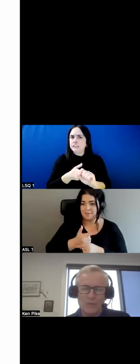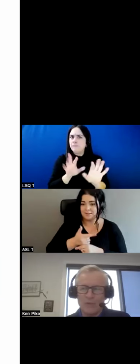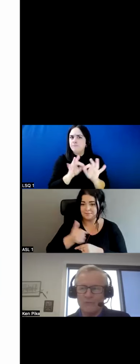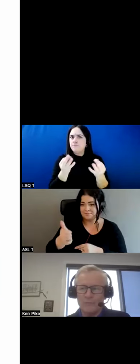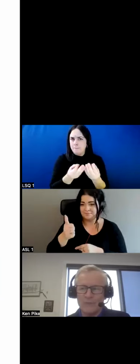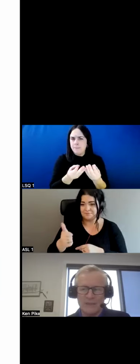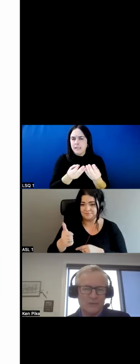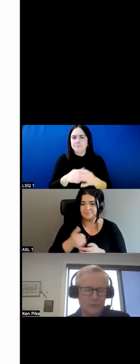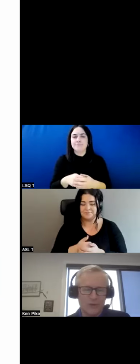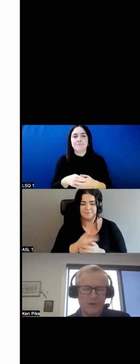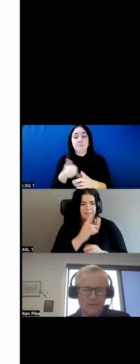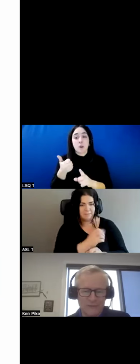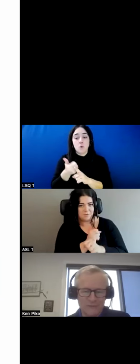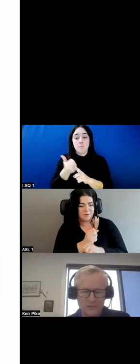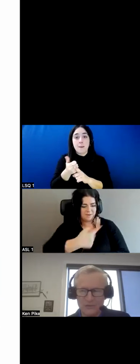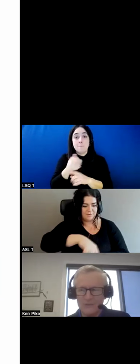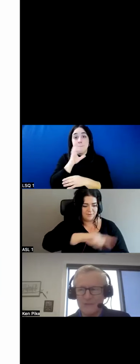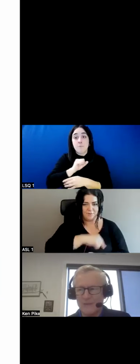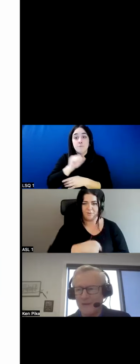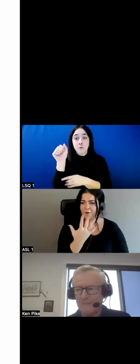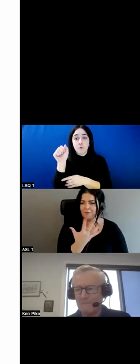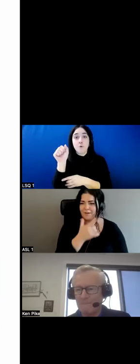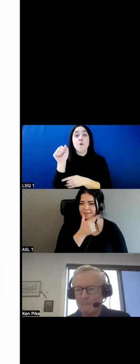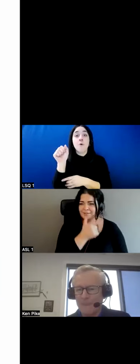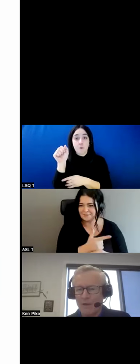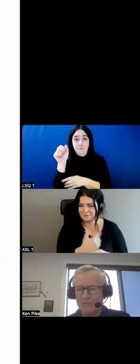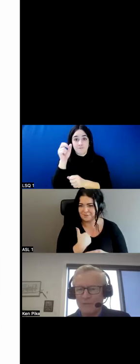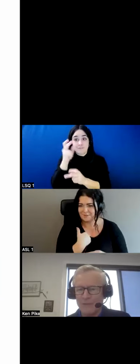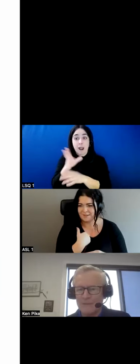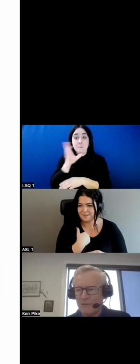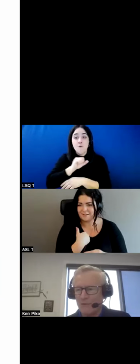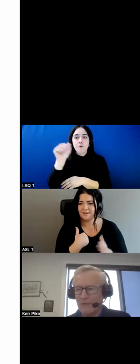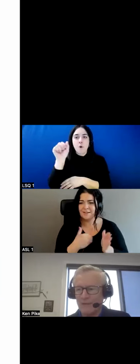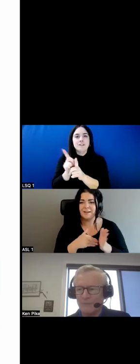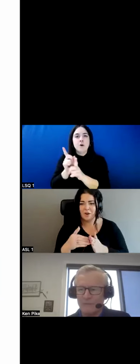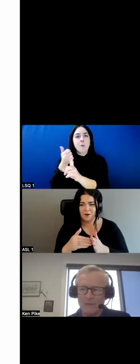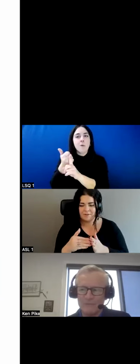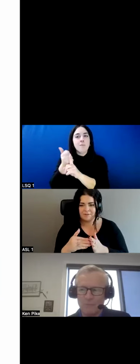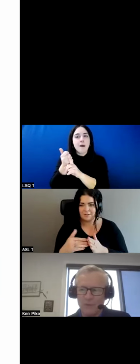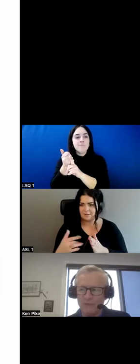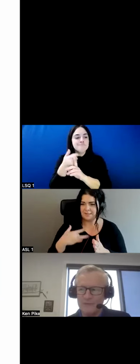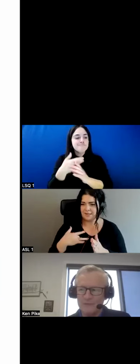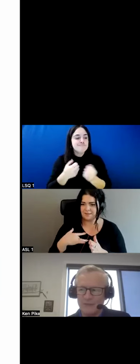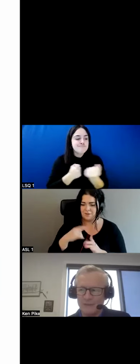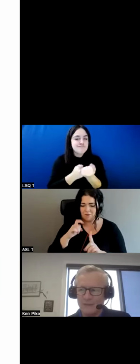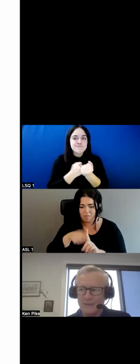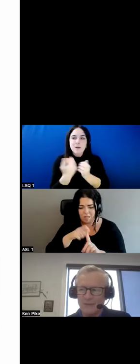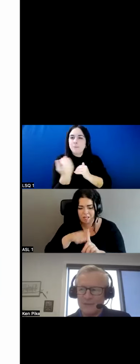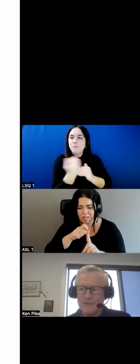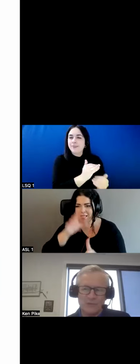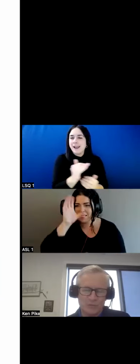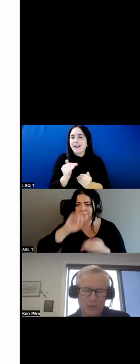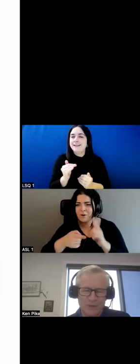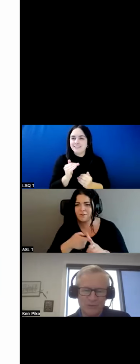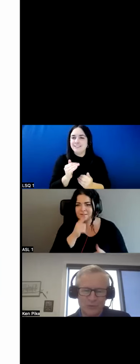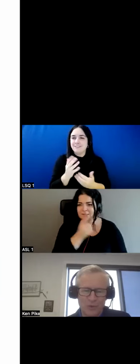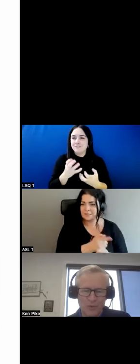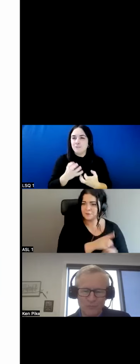c'était le frère aîné, il a pris le rôle de protecteur par rapport à nos 6 sœurs. Et